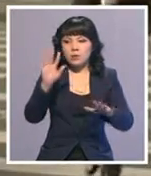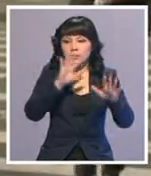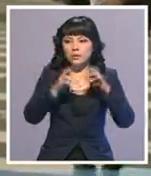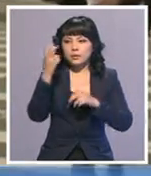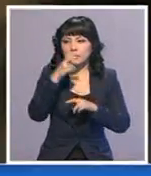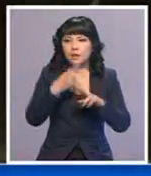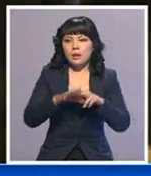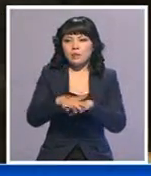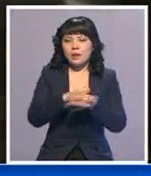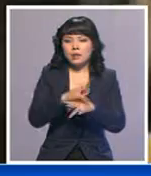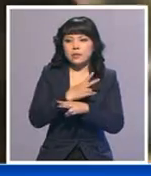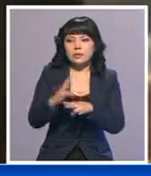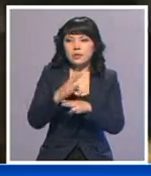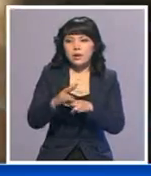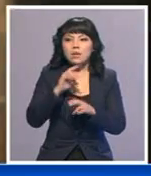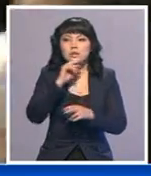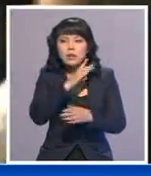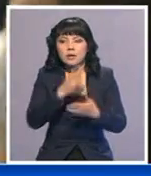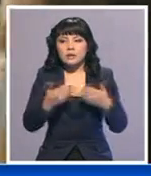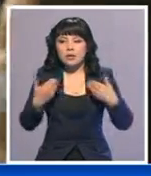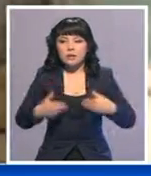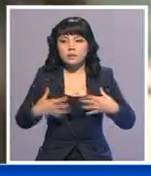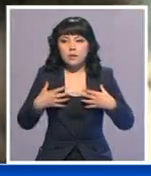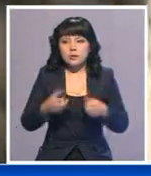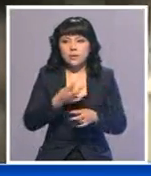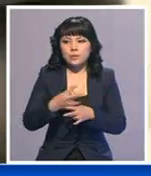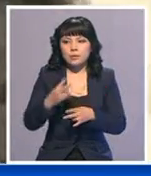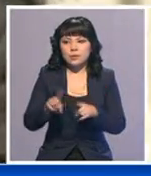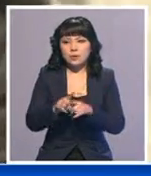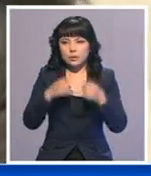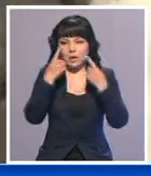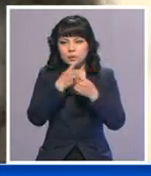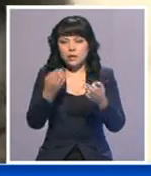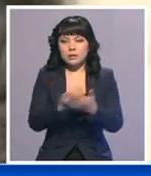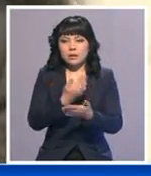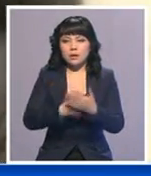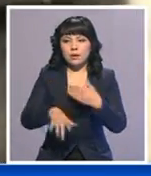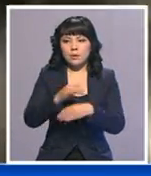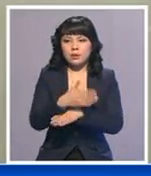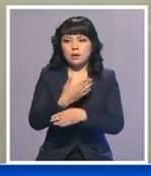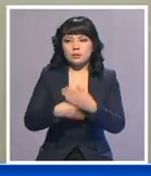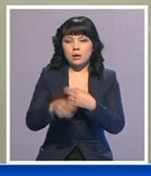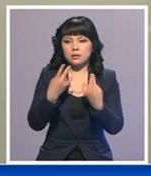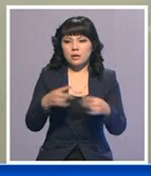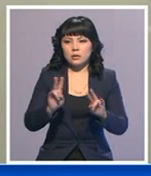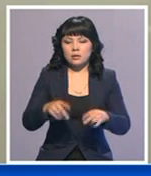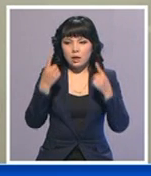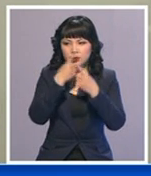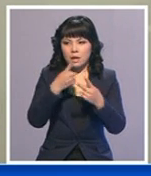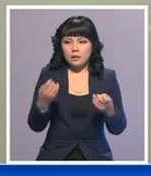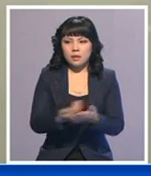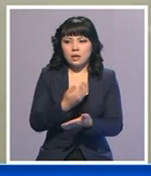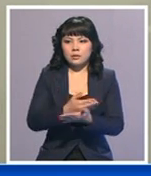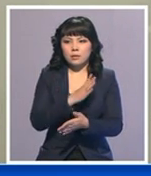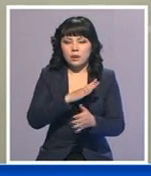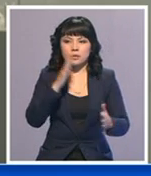кадмий, қорғасын тәрізді улы металдар бар. Осыны ескере отырып, жергілікті басшылық тұрғындарға далаға шықпауды ескертіп отыр. Корея баспасөзінің